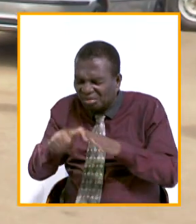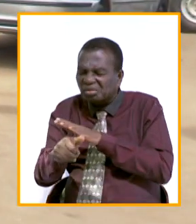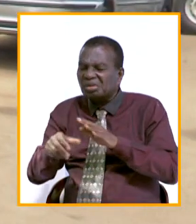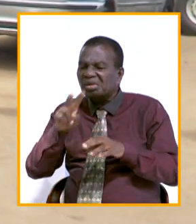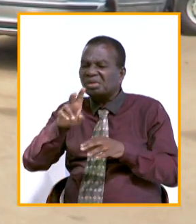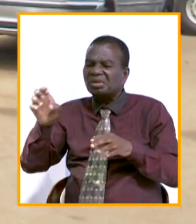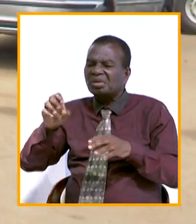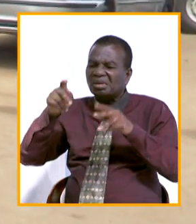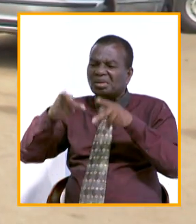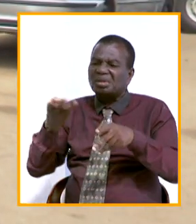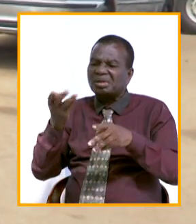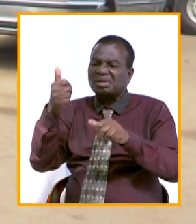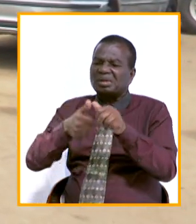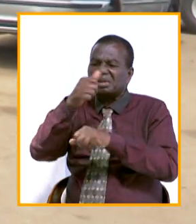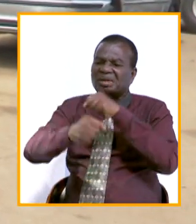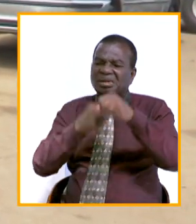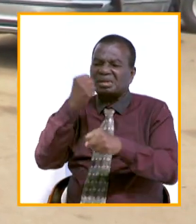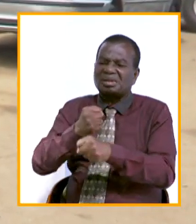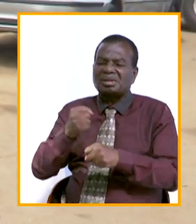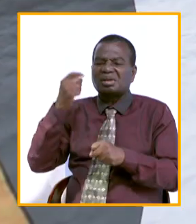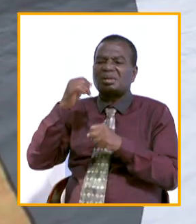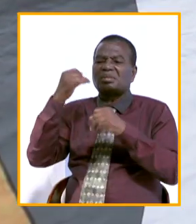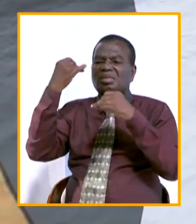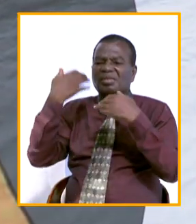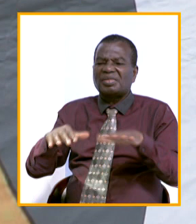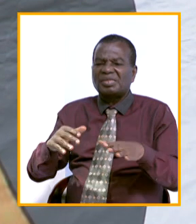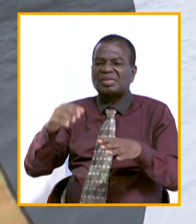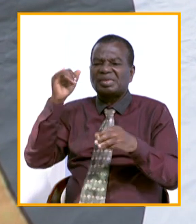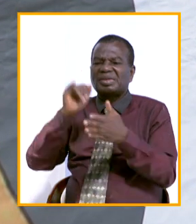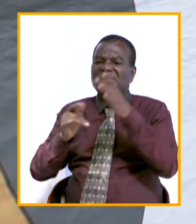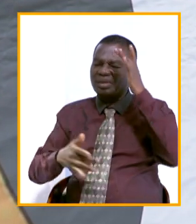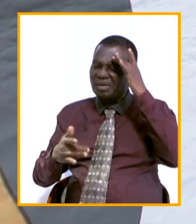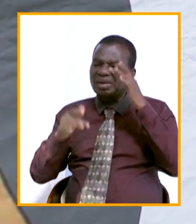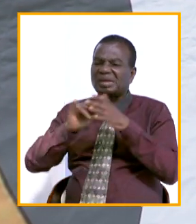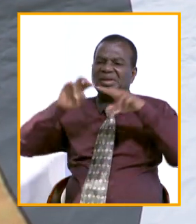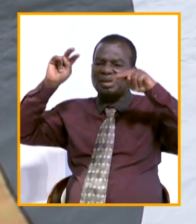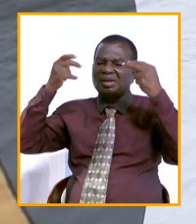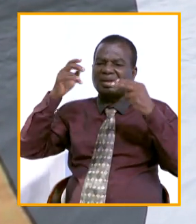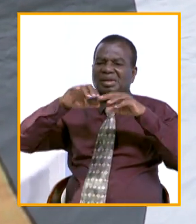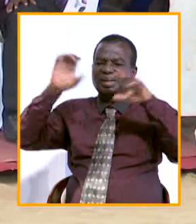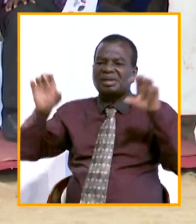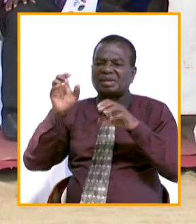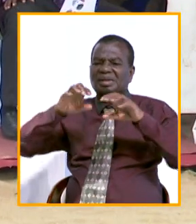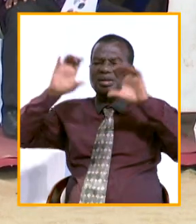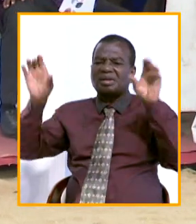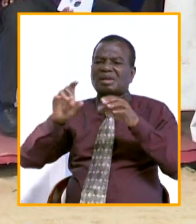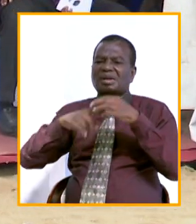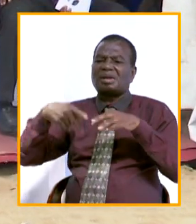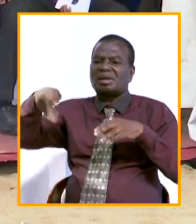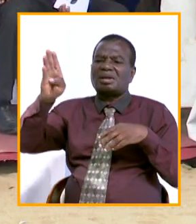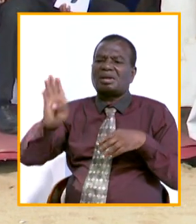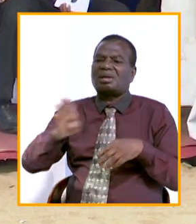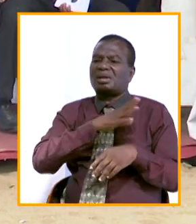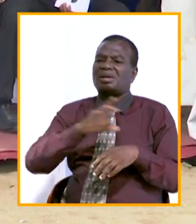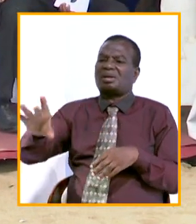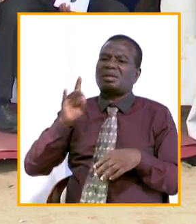d'Ivoire. Investir pour mettre fin à la tuberculose et sauver des vies, c'est le thème de cette édition célébrée à Port-Boué. Port-Boué est choisi